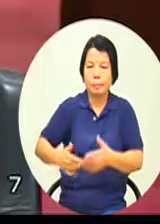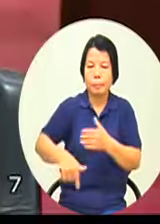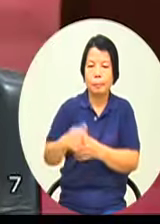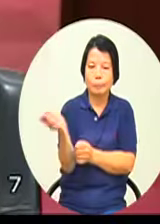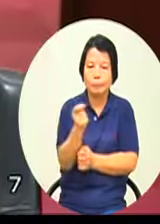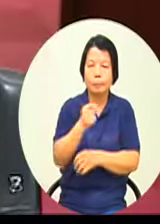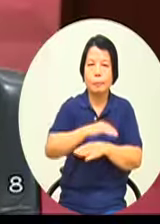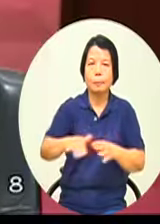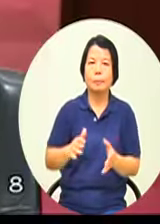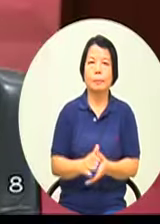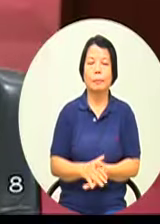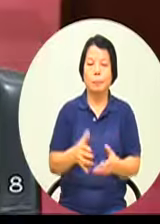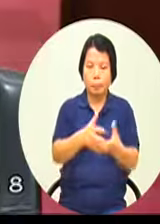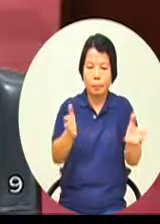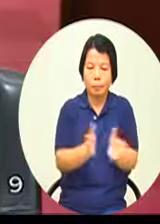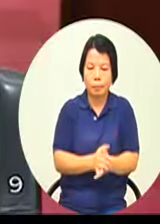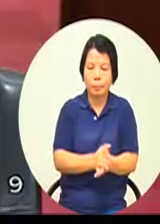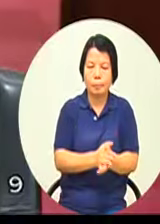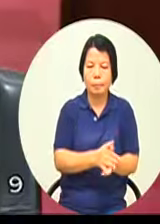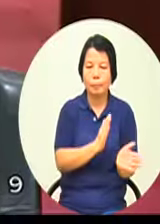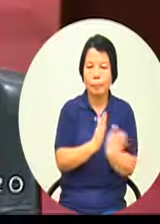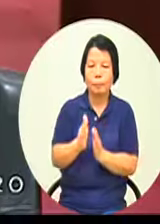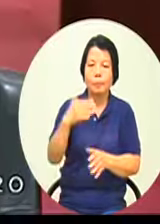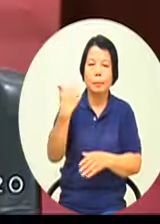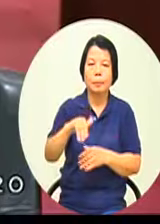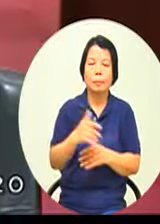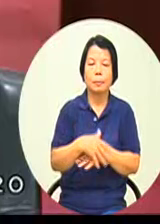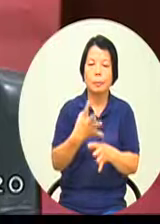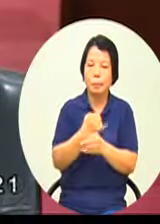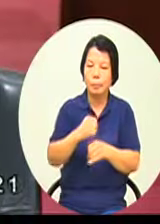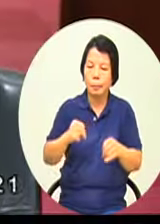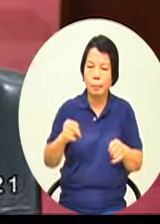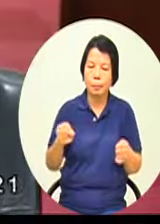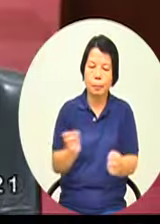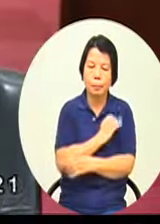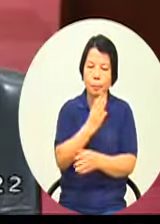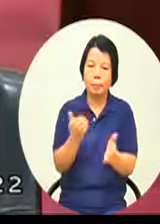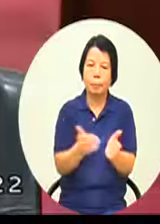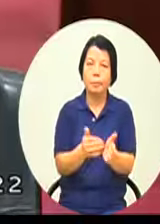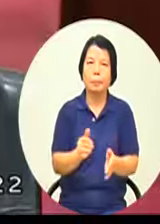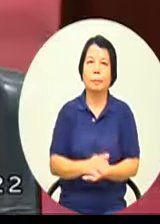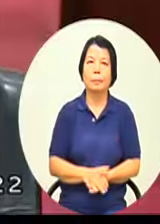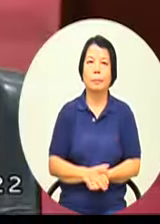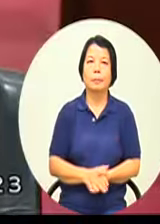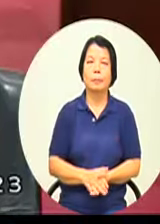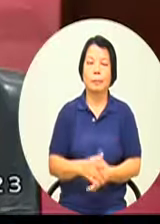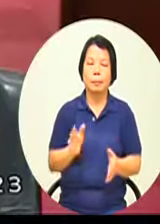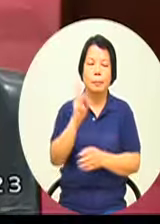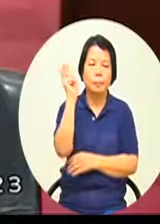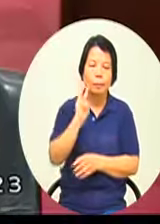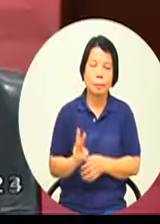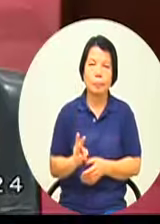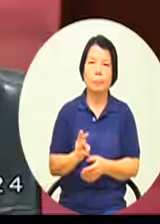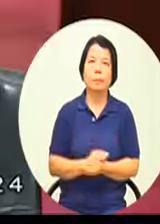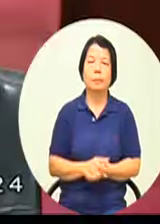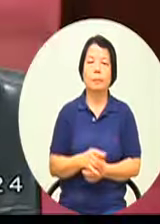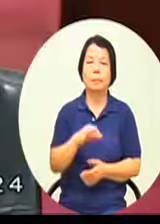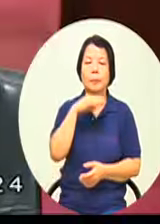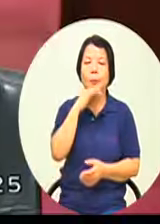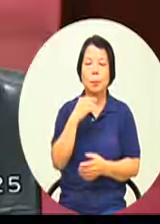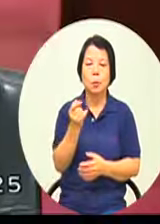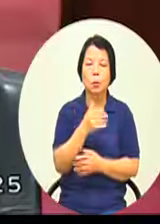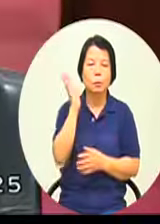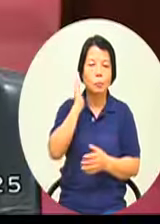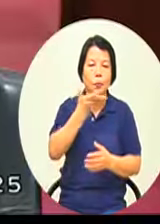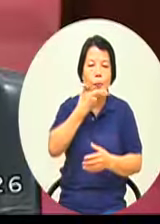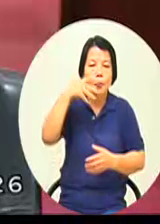有部分对不对？吼，还未处理，对不对？吼，它外久处理好些，对不对？吼，啊，用原水的问题，对不对？吼，就是讲等下我含这个水利局，